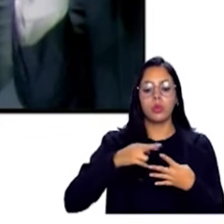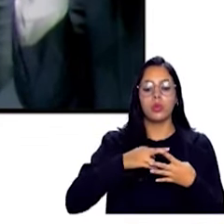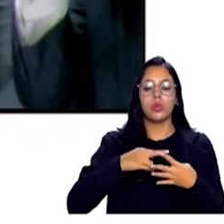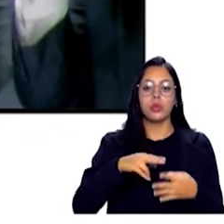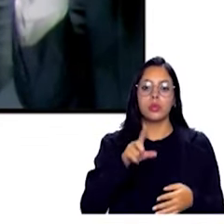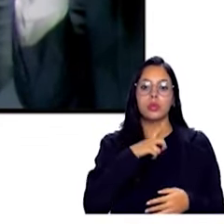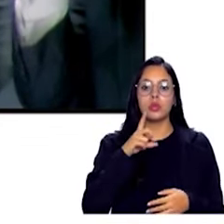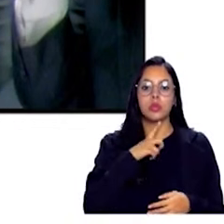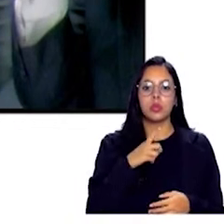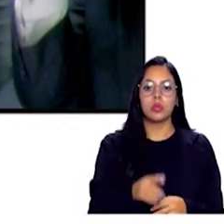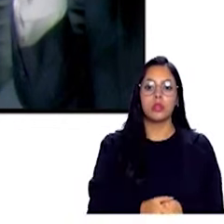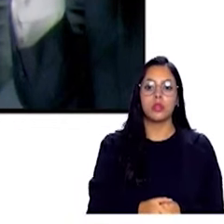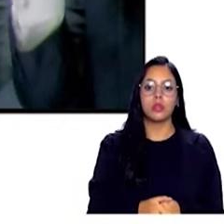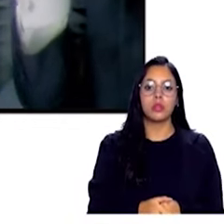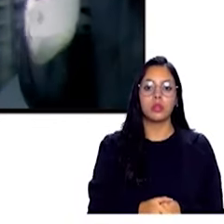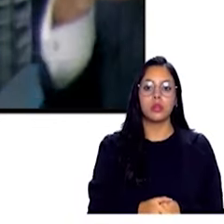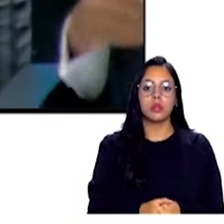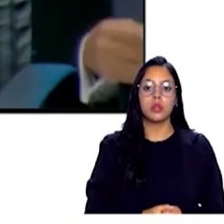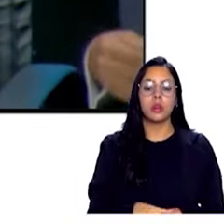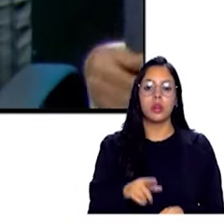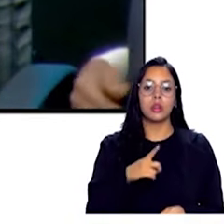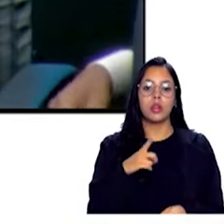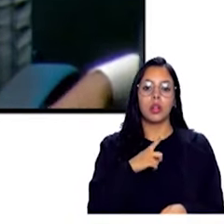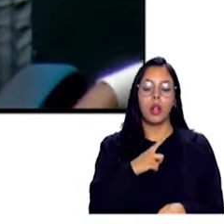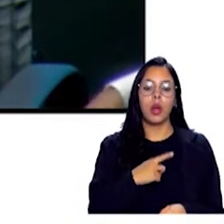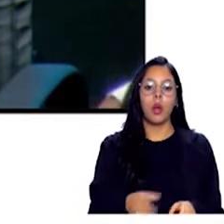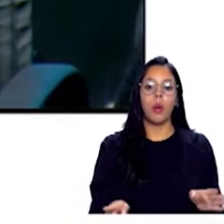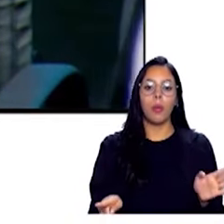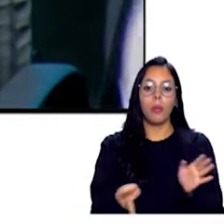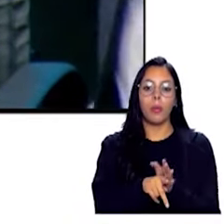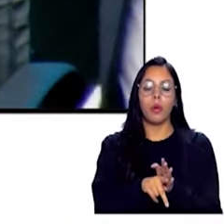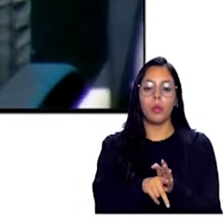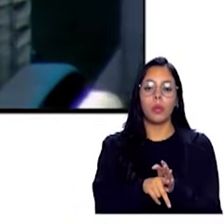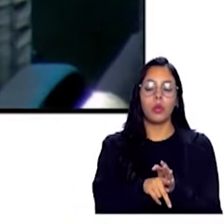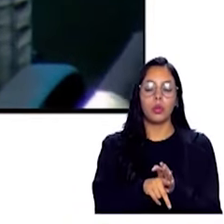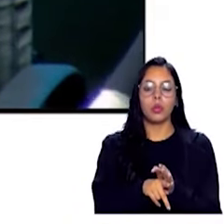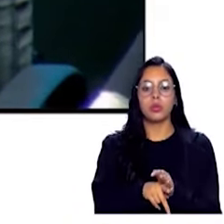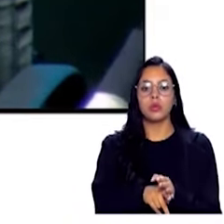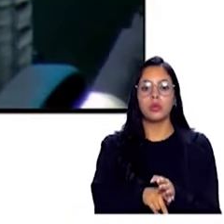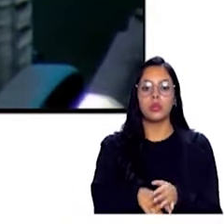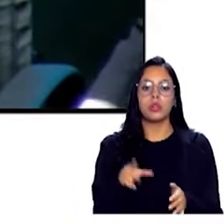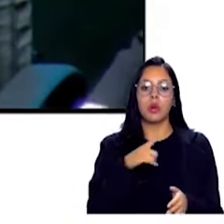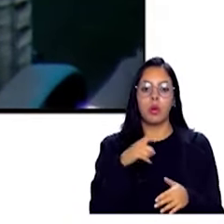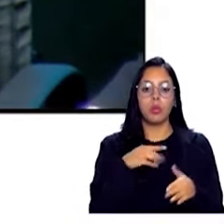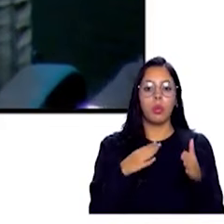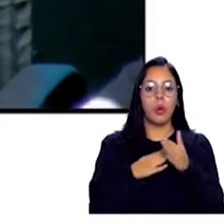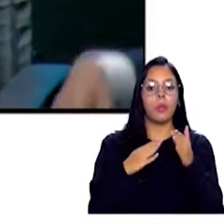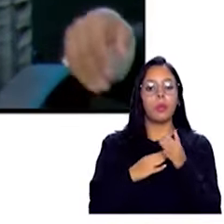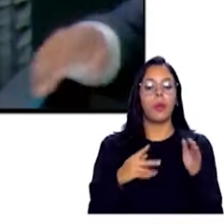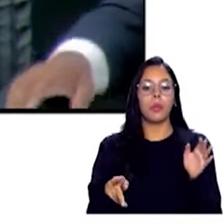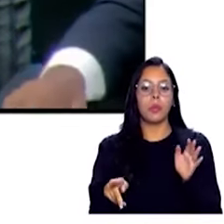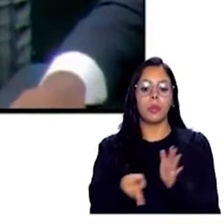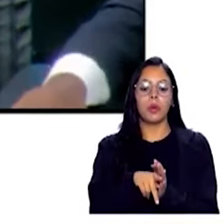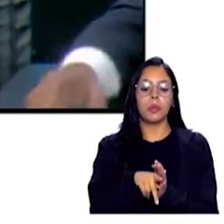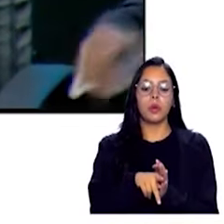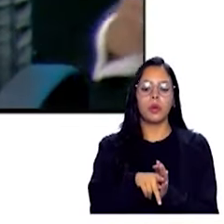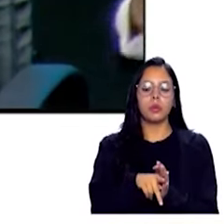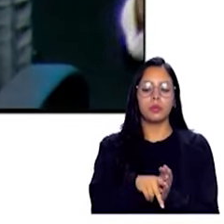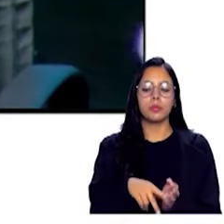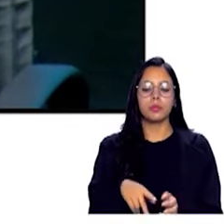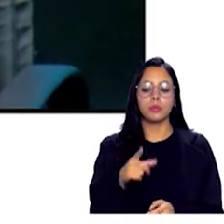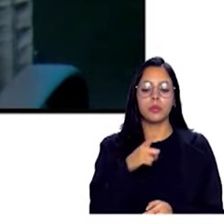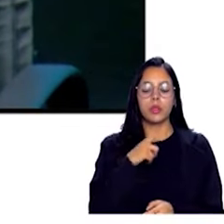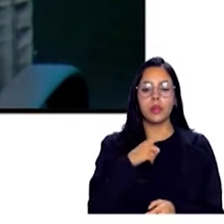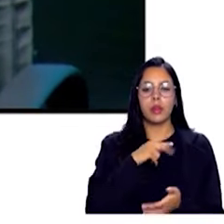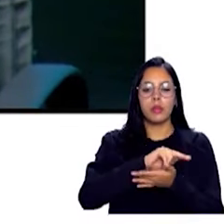conformité Du jugement qui l'attaque aux régles de droit donc pas de compétence de Premier ET dernier ressort de la